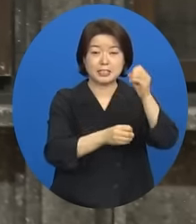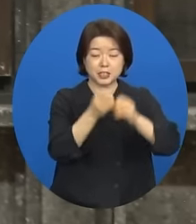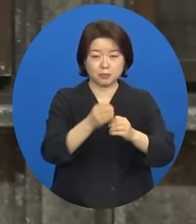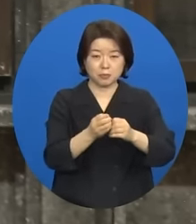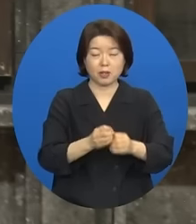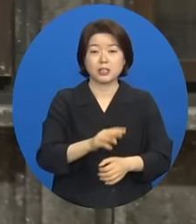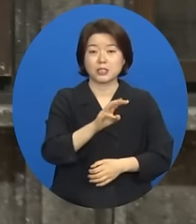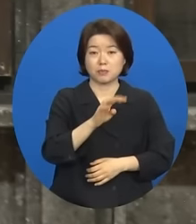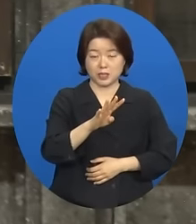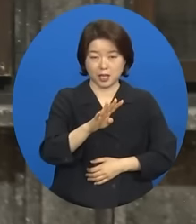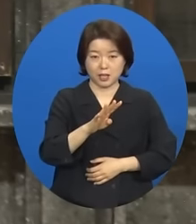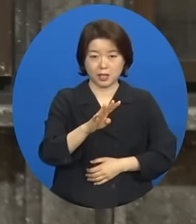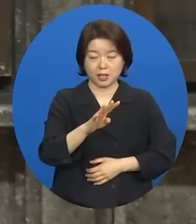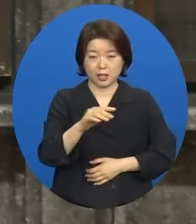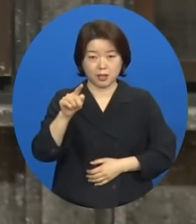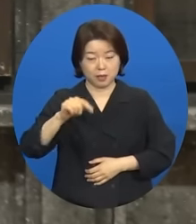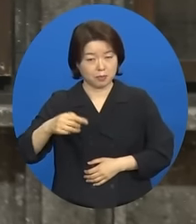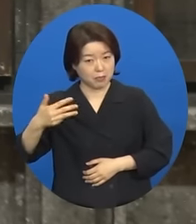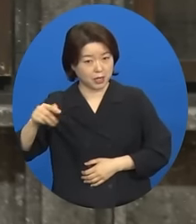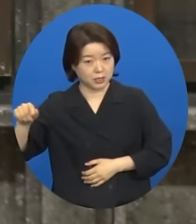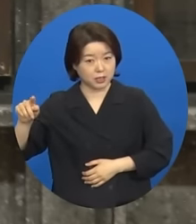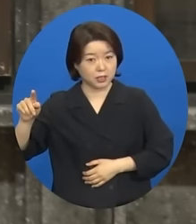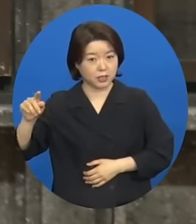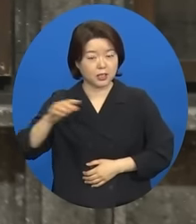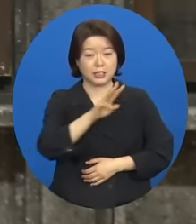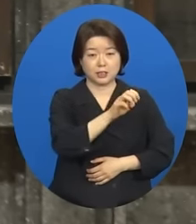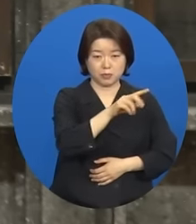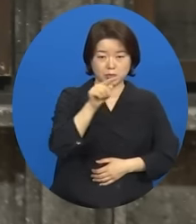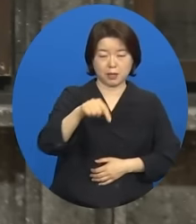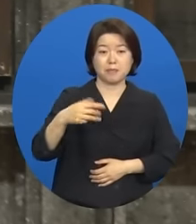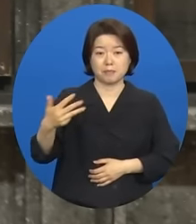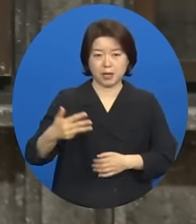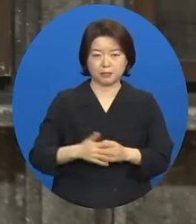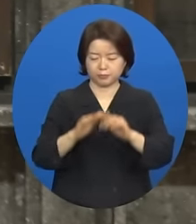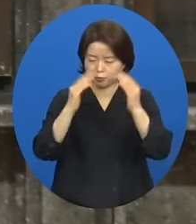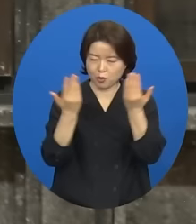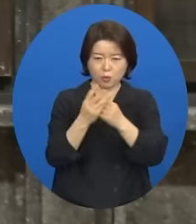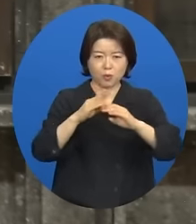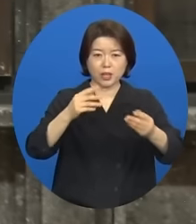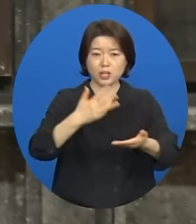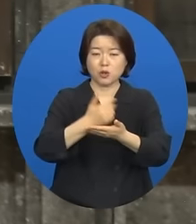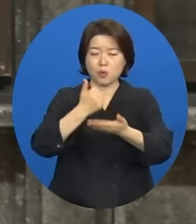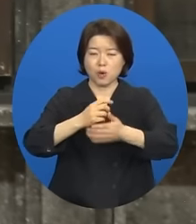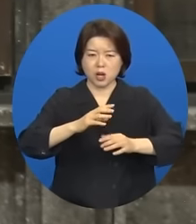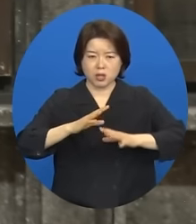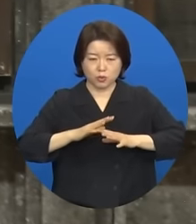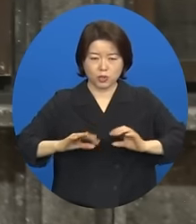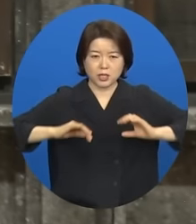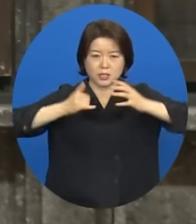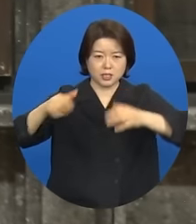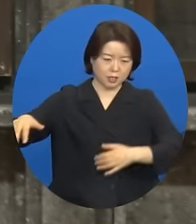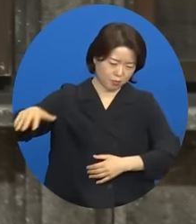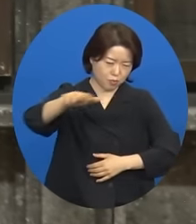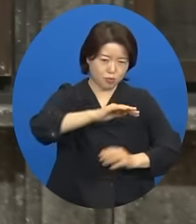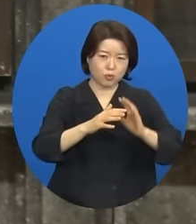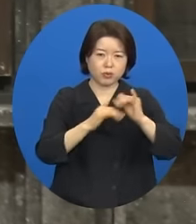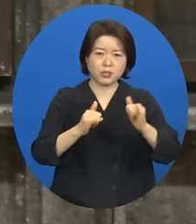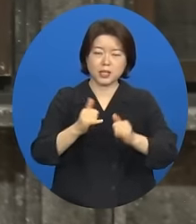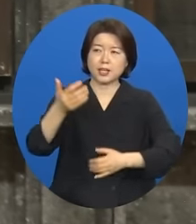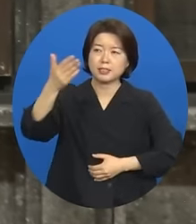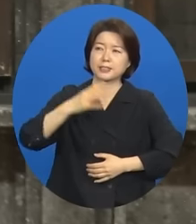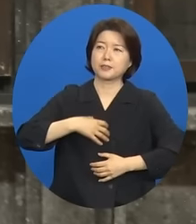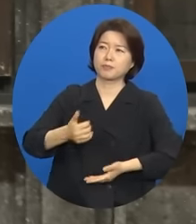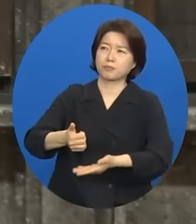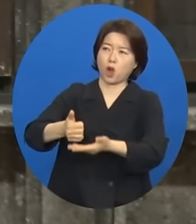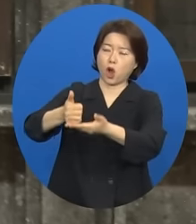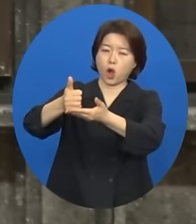33편 8절에서 11절이에요. 이렇게 되어 있습니다. 온 땅은 여호와를 두려워하며 세상의 모든 거민들은 그를 경외할지어다.